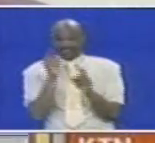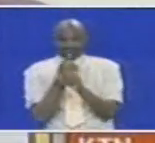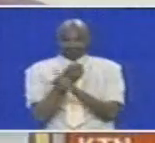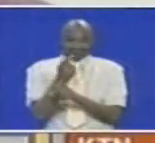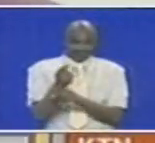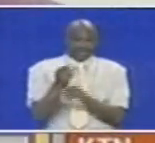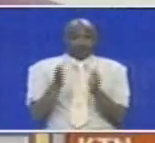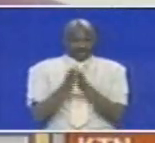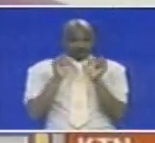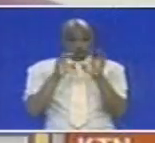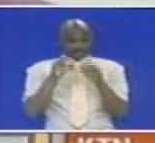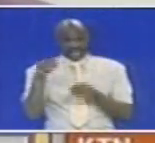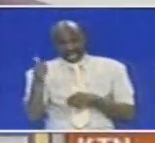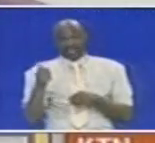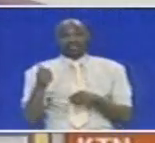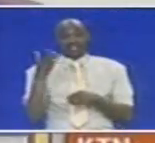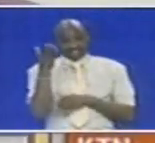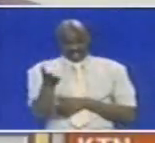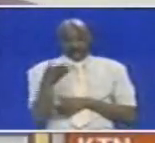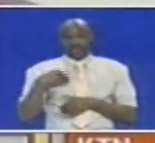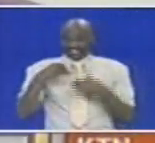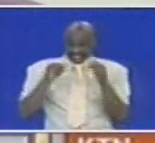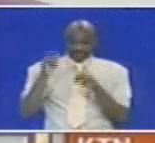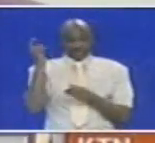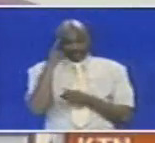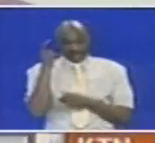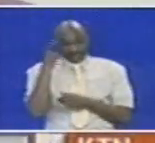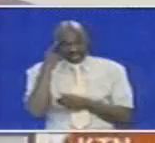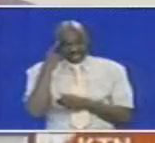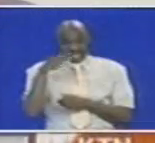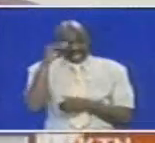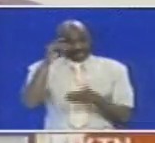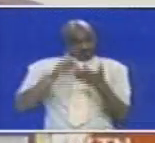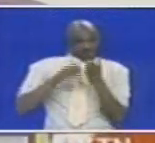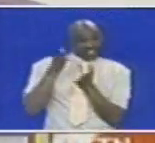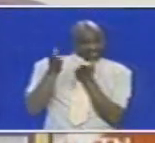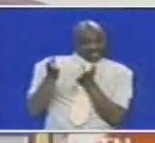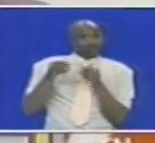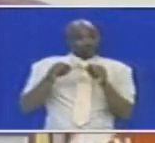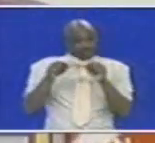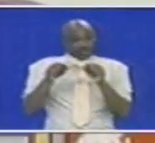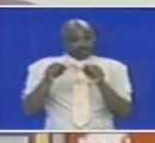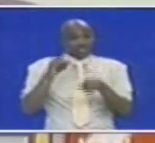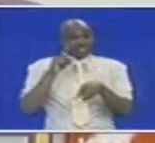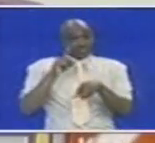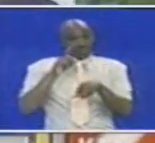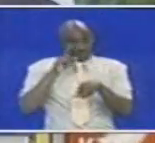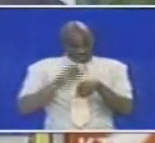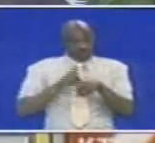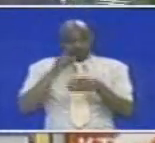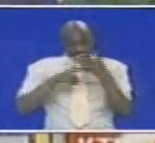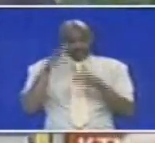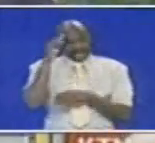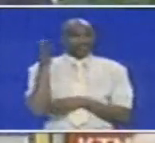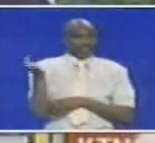Coach Rosemary, and we are just trying to recap and try to continue with what we were taught there.